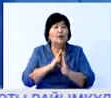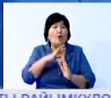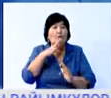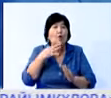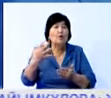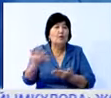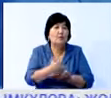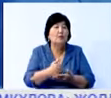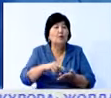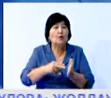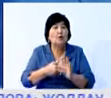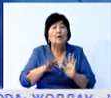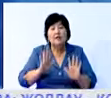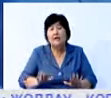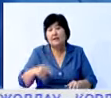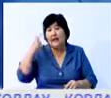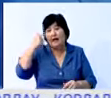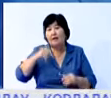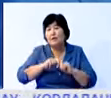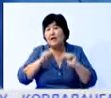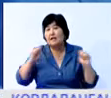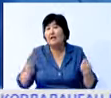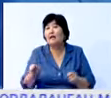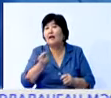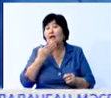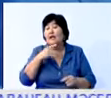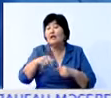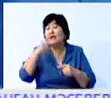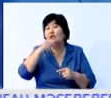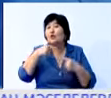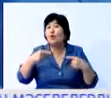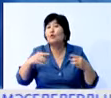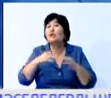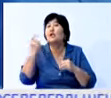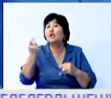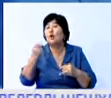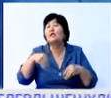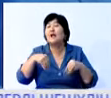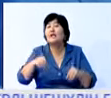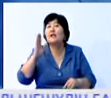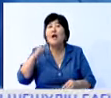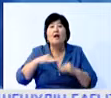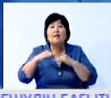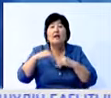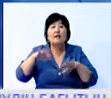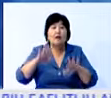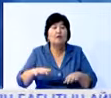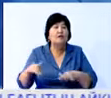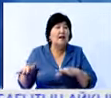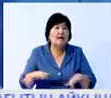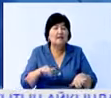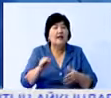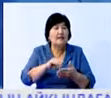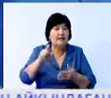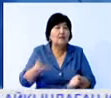көздеп отыр. Осылайша жергілікті ғалымдар шығарған дақыл тұқымы келер жылы өзге шаруашылықтарға да егілмек. Дала қосындағы қызу тірлікпен